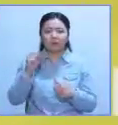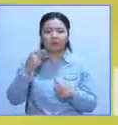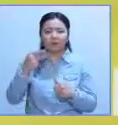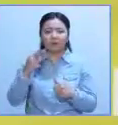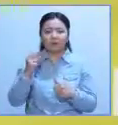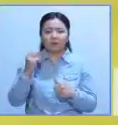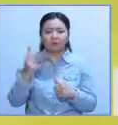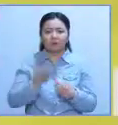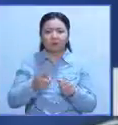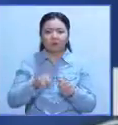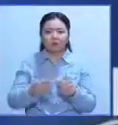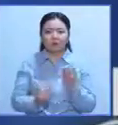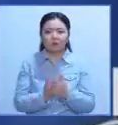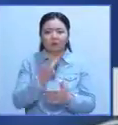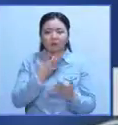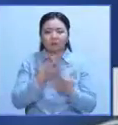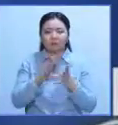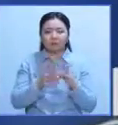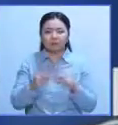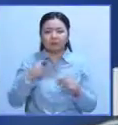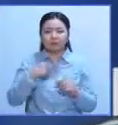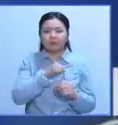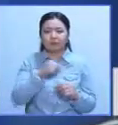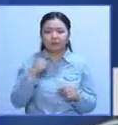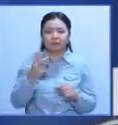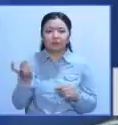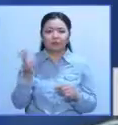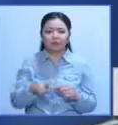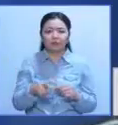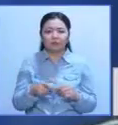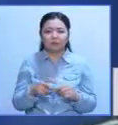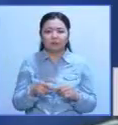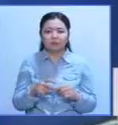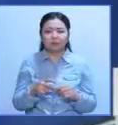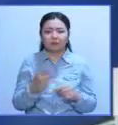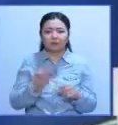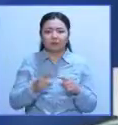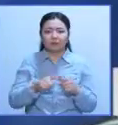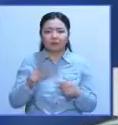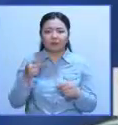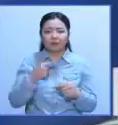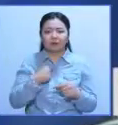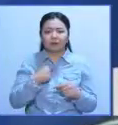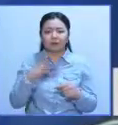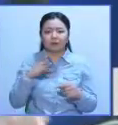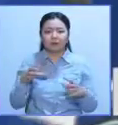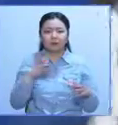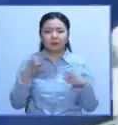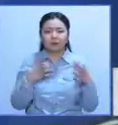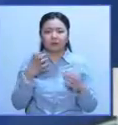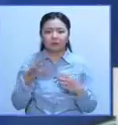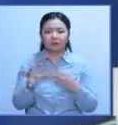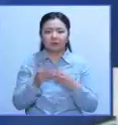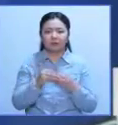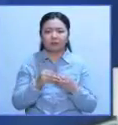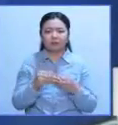Борецкий қоланы қанағат тұтты. Мен өзім алпыс келі салмақта қатыстым. Мен өз жекпе-жек жасадым, барлығында